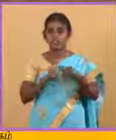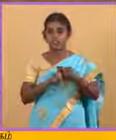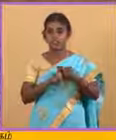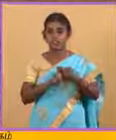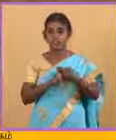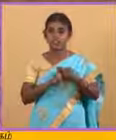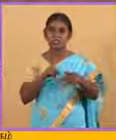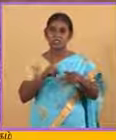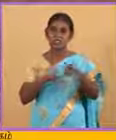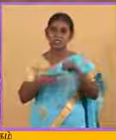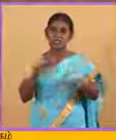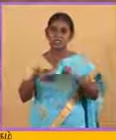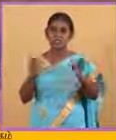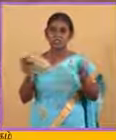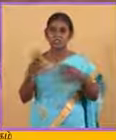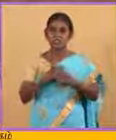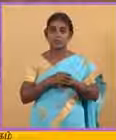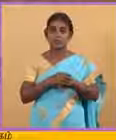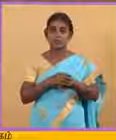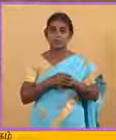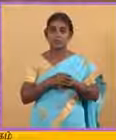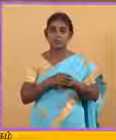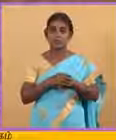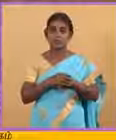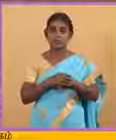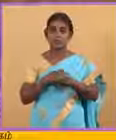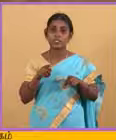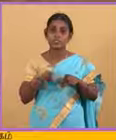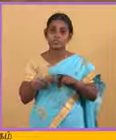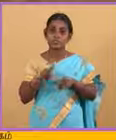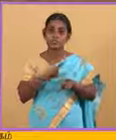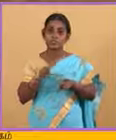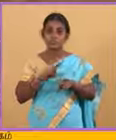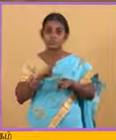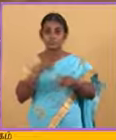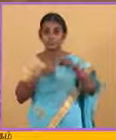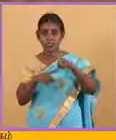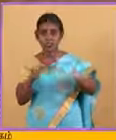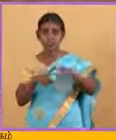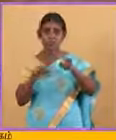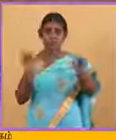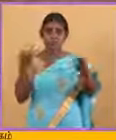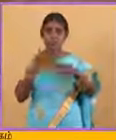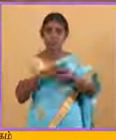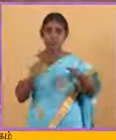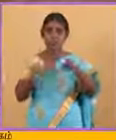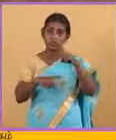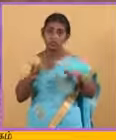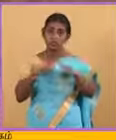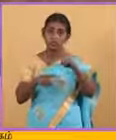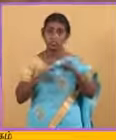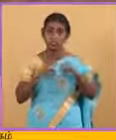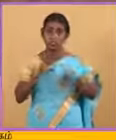மூன்றது. போர் பாரிவள்ளல்களுக்கும் வள்ளலுக்கும் அவர்களுக்கும் இடையே போர் நடக்கின்றது. அந்த போரில் பாரிவள்ளல்